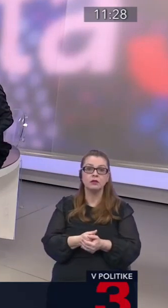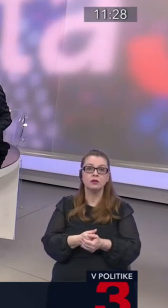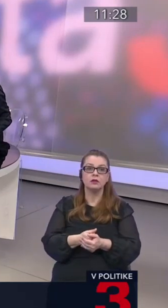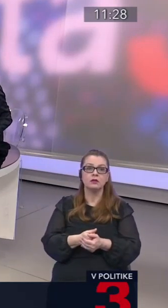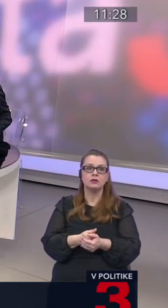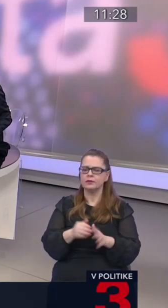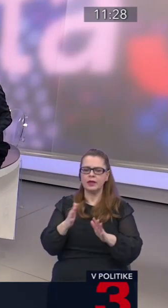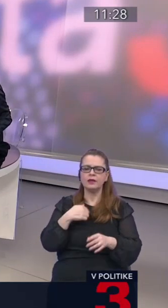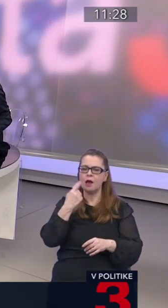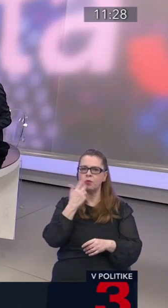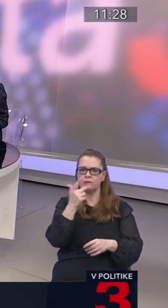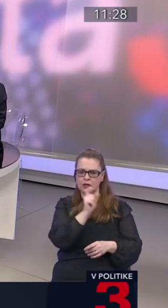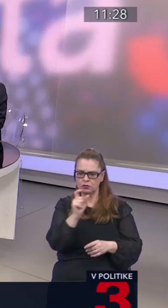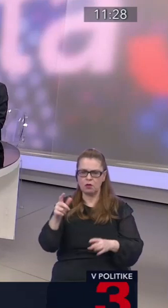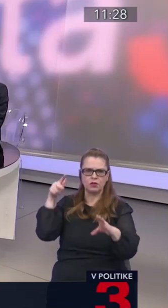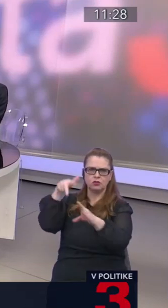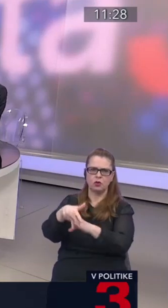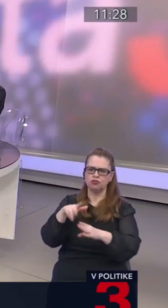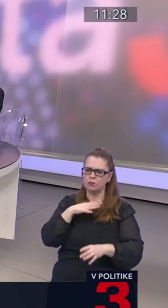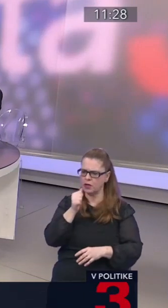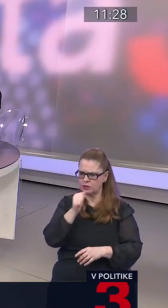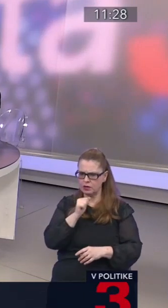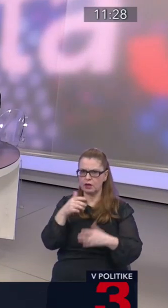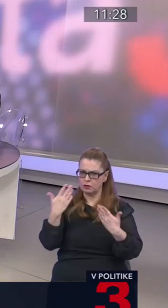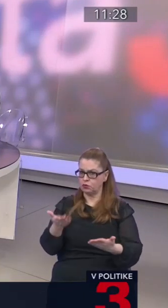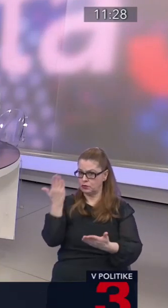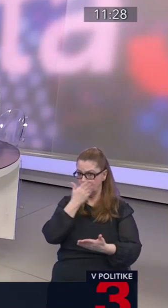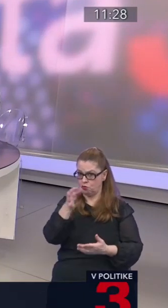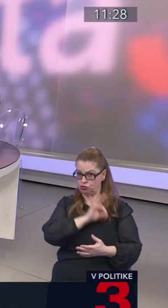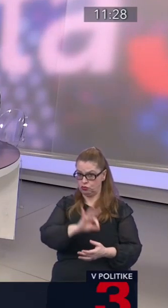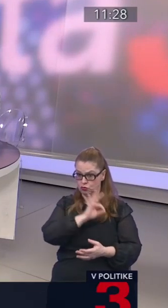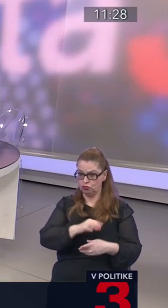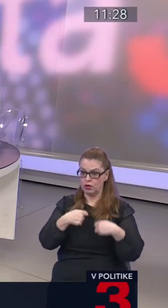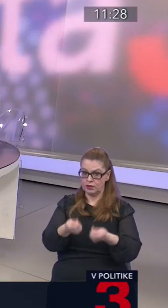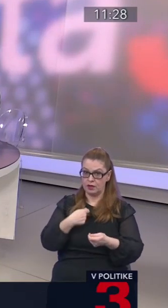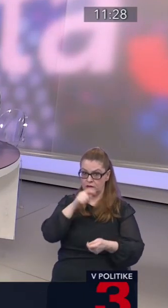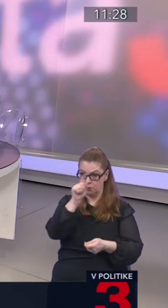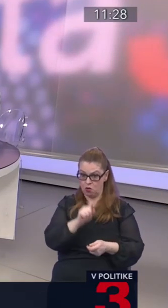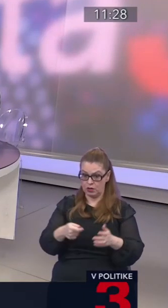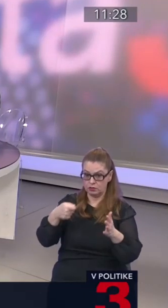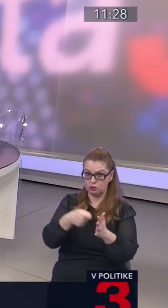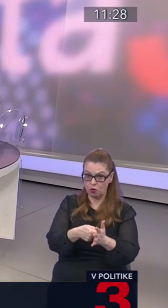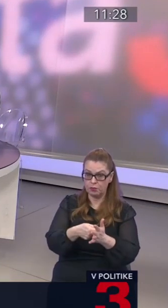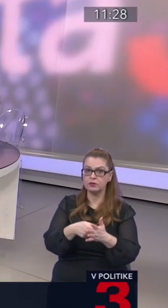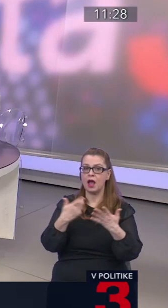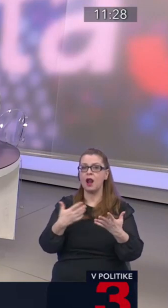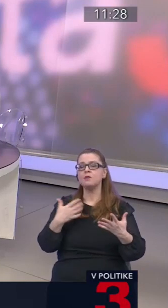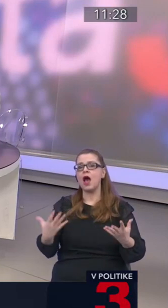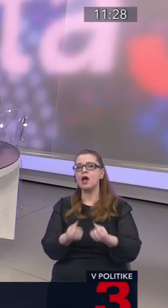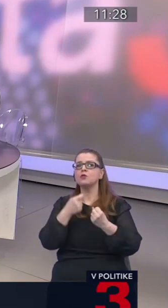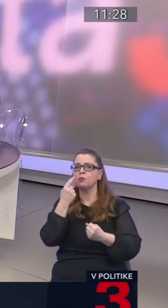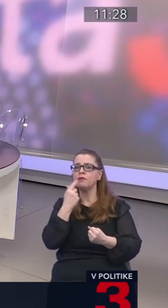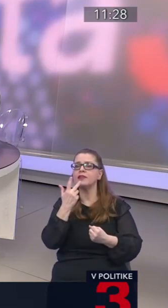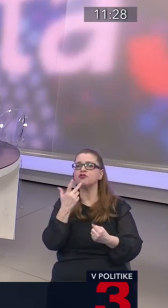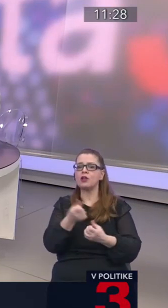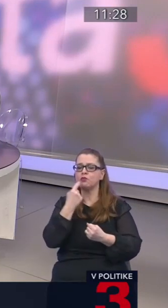mi možnosť, poviem tri slova a skočíte do toho, pán redaktor. Tak buď sa naučíte slušnosti a dáte mi otázku doplňujúcu, alebo mám šancu povedať aspoň tri pointy